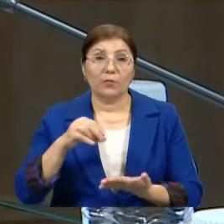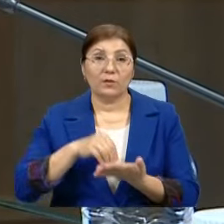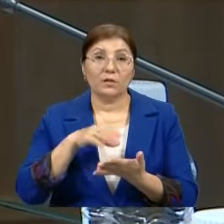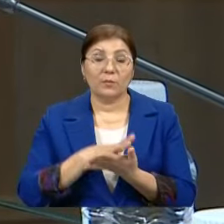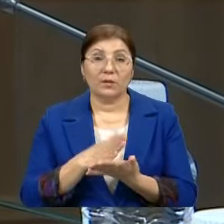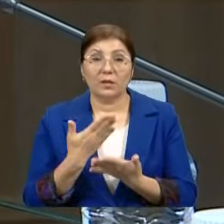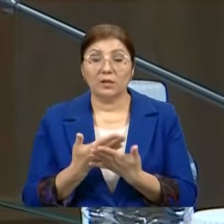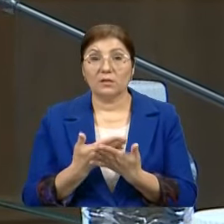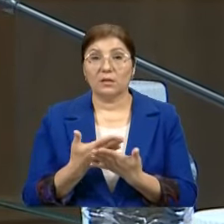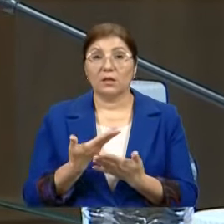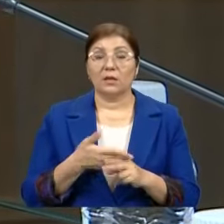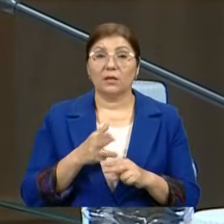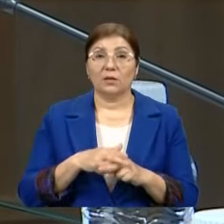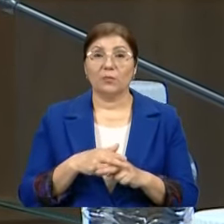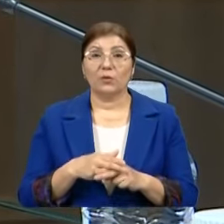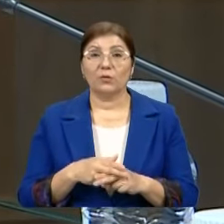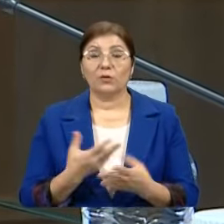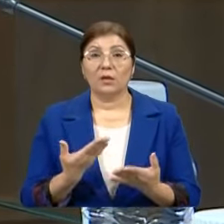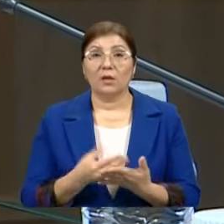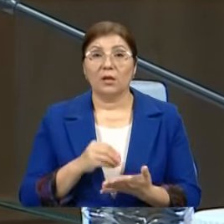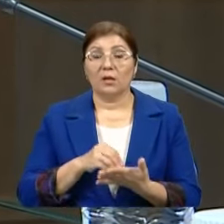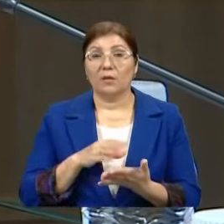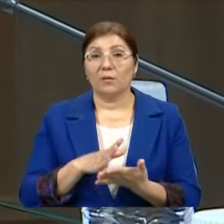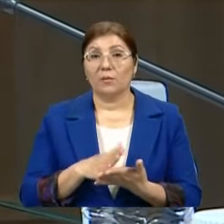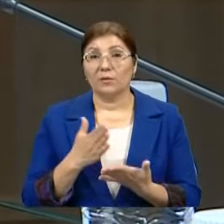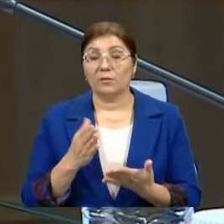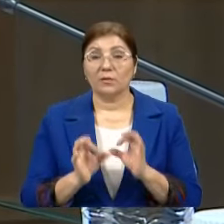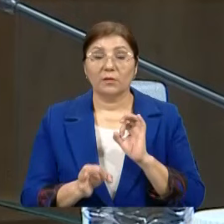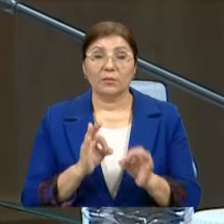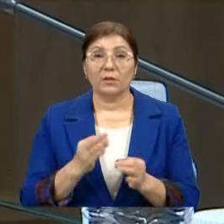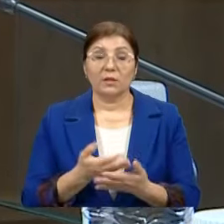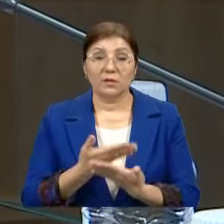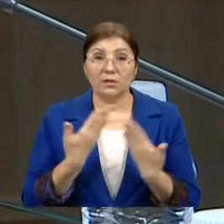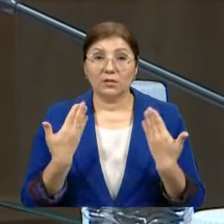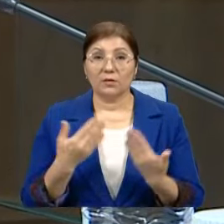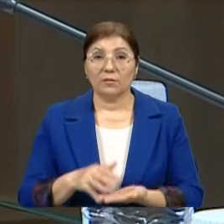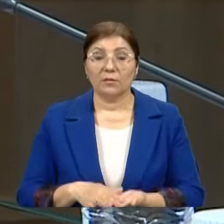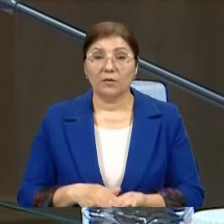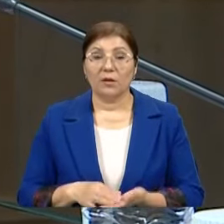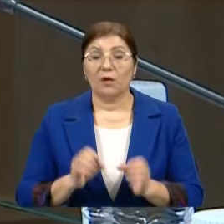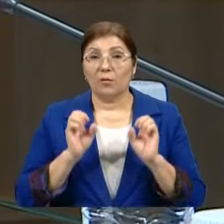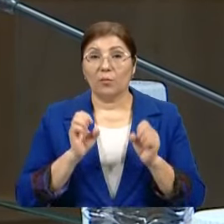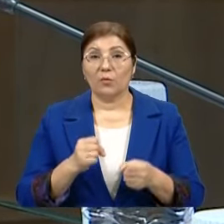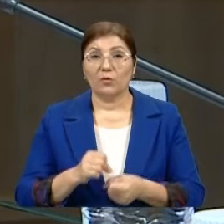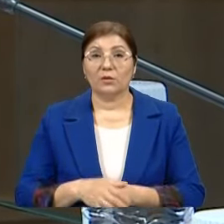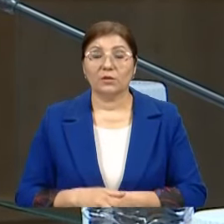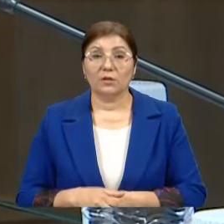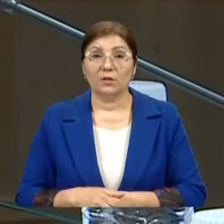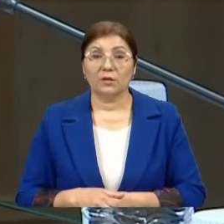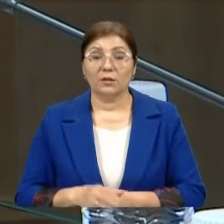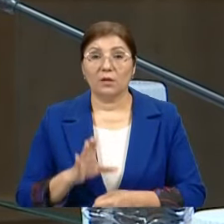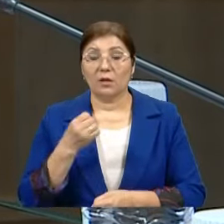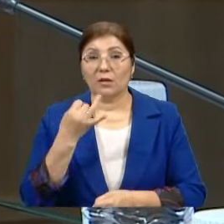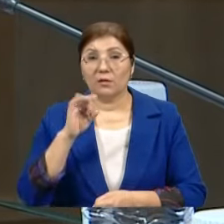это будет фактическое число зарегистрированных лиц, то нормально. Если же нет, то вы можете на этом же